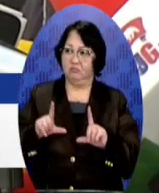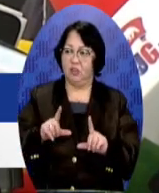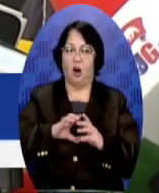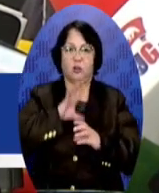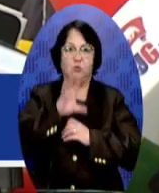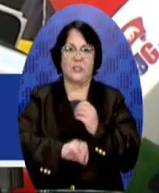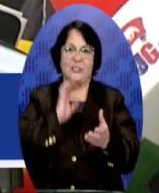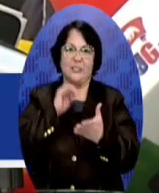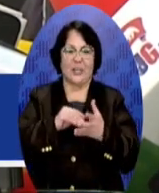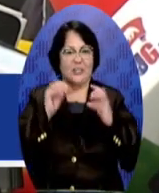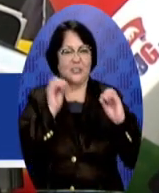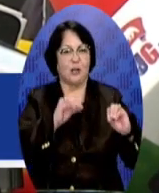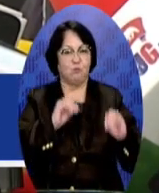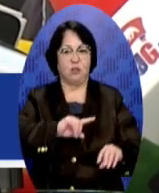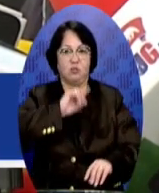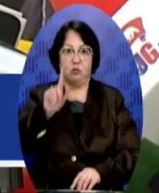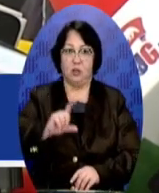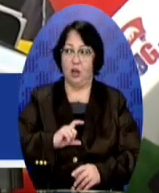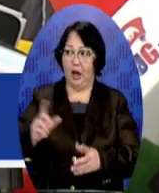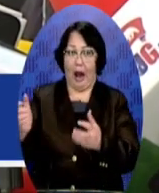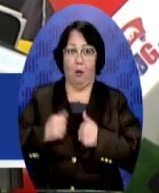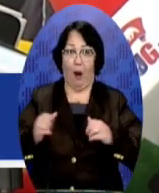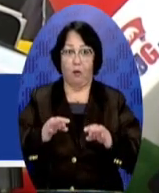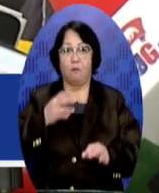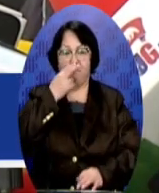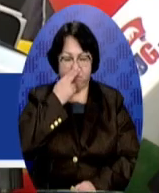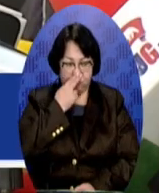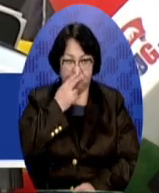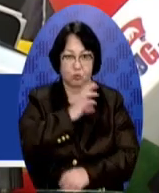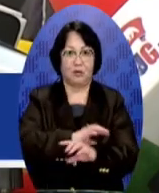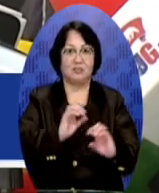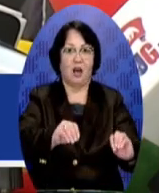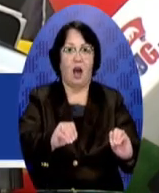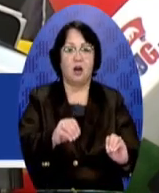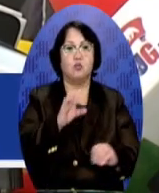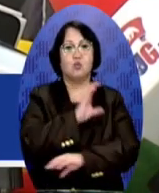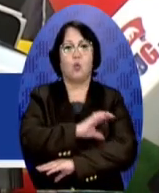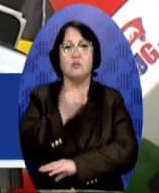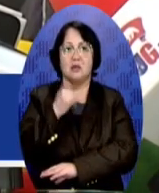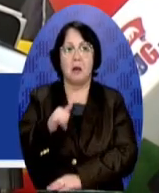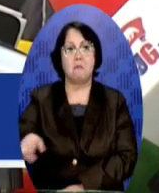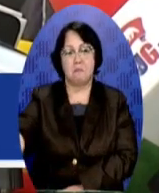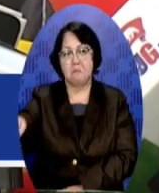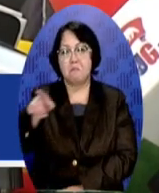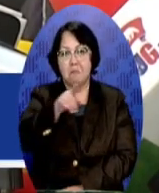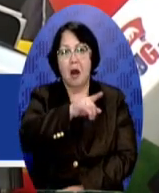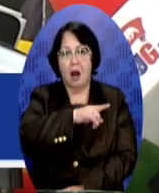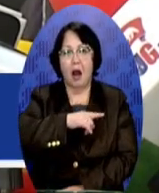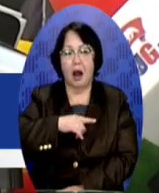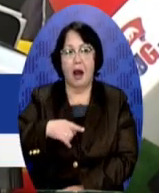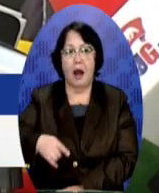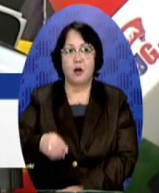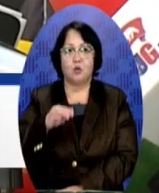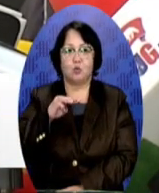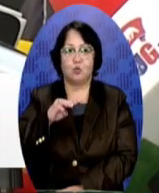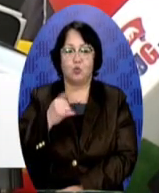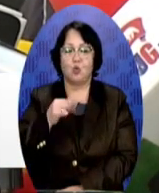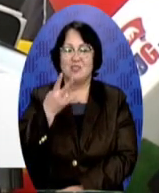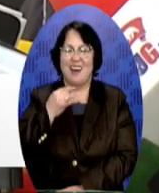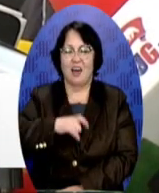зэрэг тусгай зөвшөөрлийн асуудал дээр бол одоо зөрчилттэй ийм сургуулиуд байна. Өөрөөр хэлэх юм